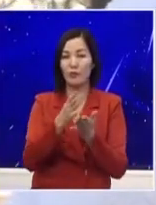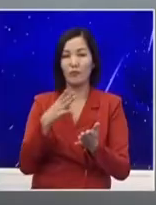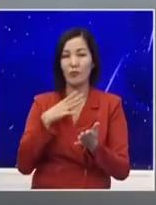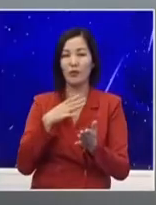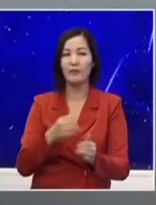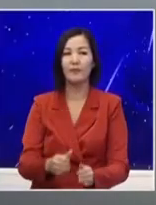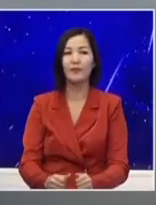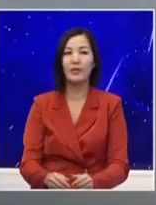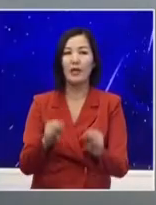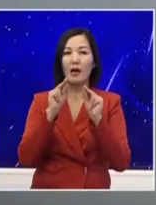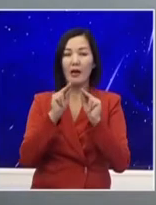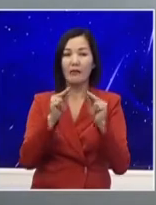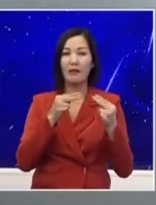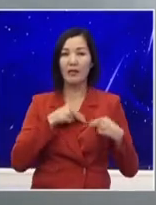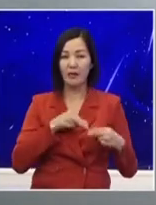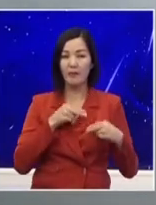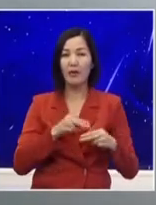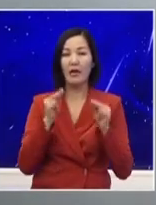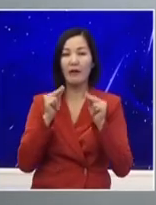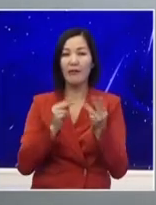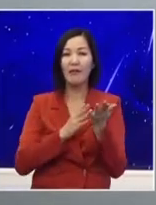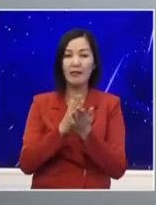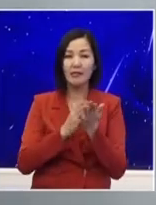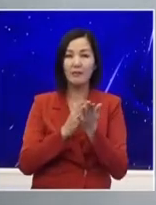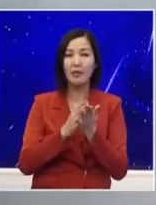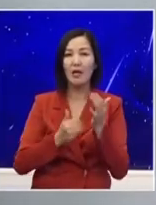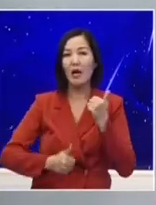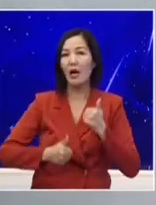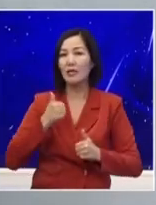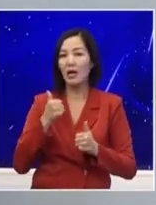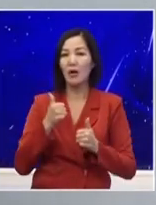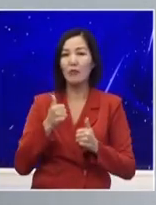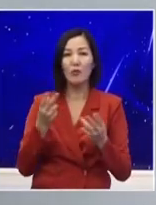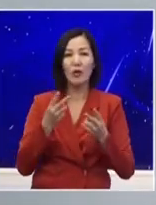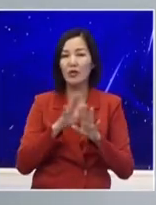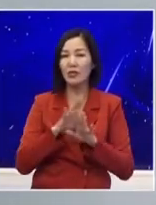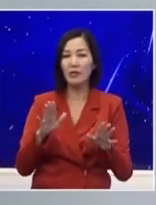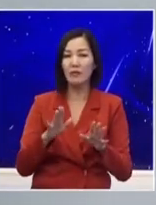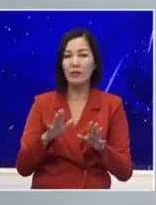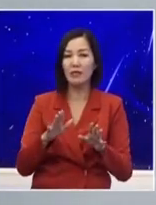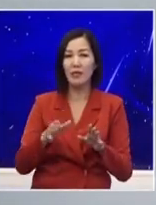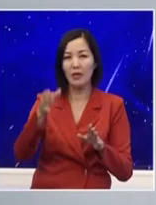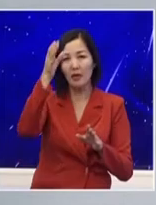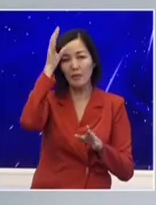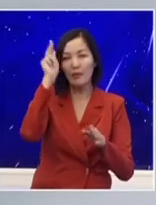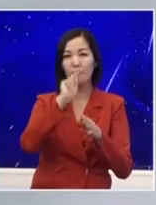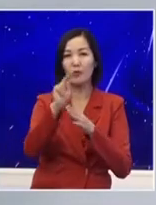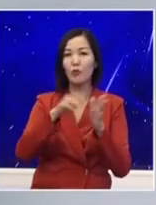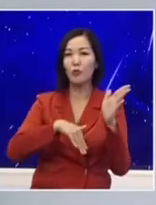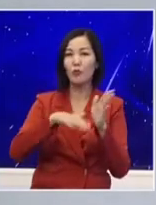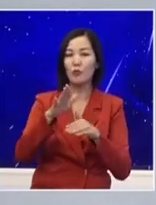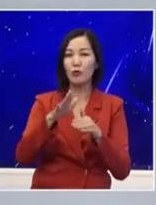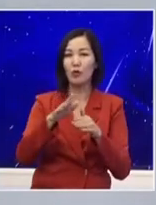жеттік. Адал еңбек, адал қызмет Арда ұлды атаға абыройдан да кем қылмады. Білім беру ісінің үздігі мемлекет және